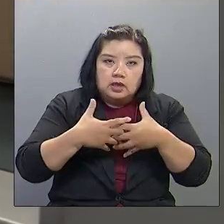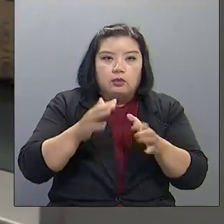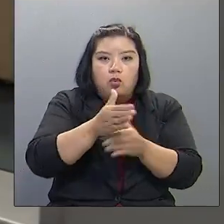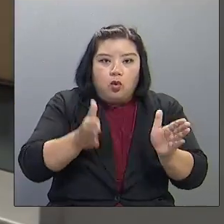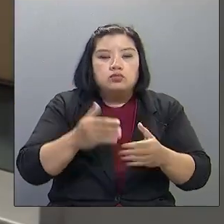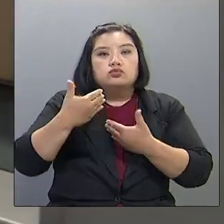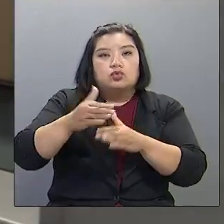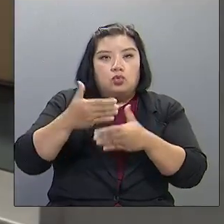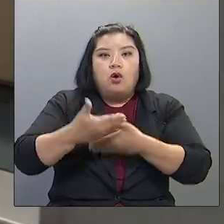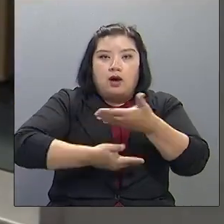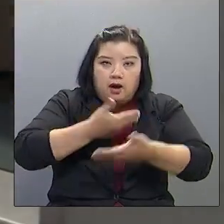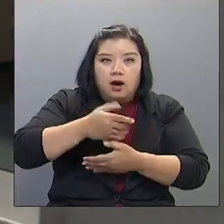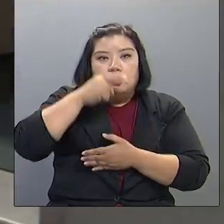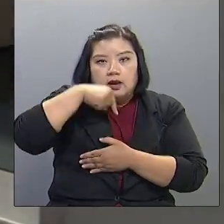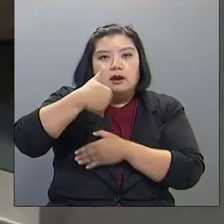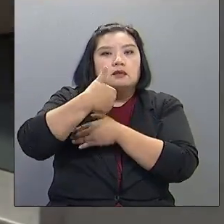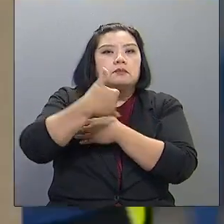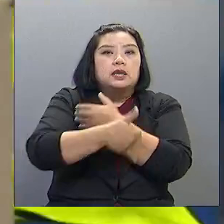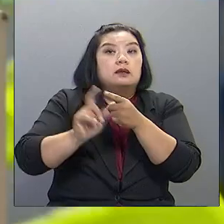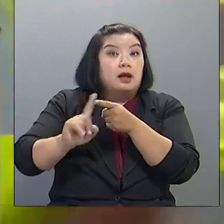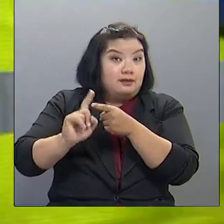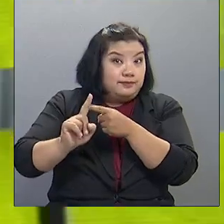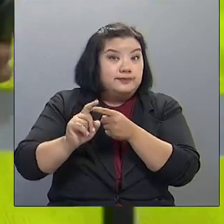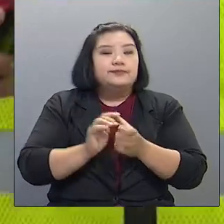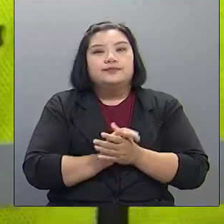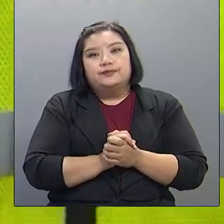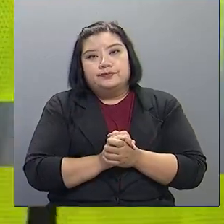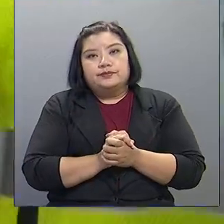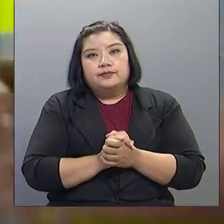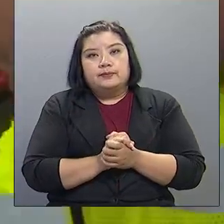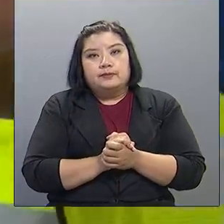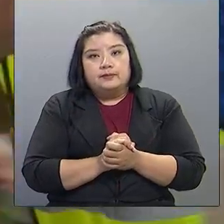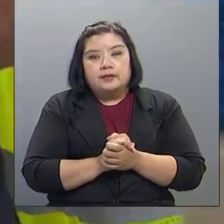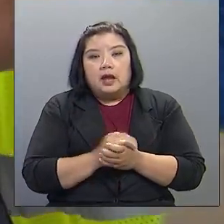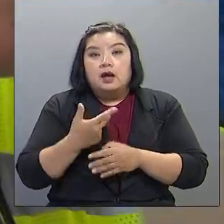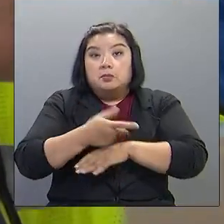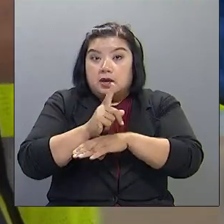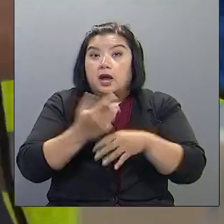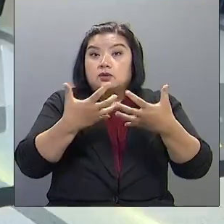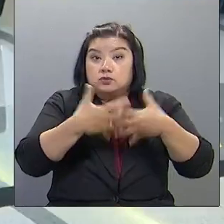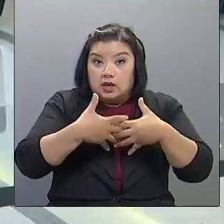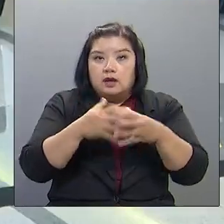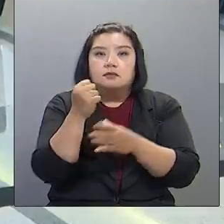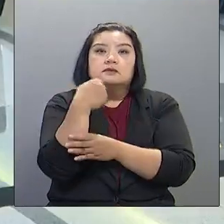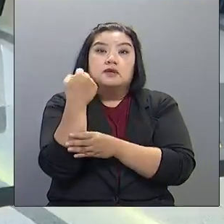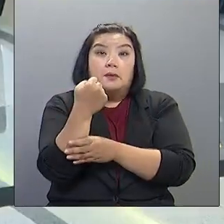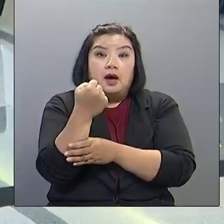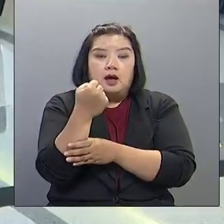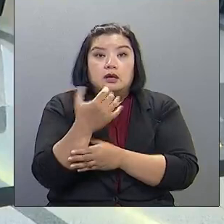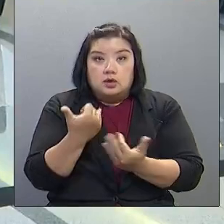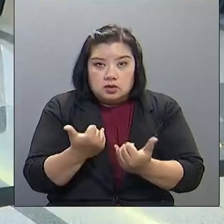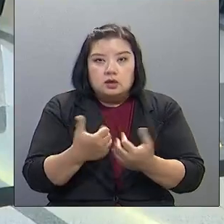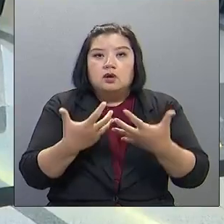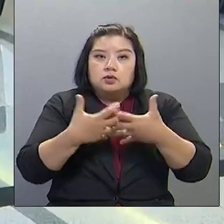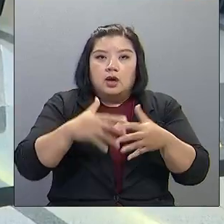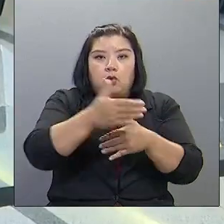การซื้อขายทั้งในและต่างประเทศค่ะประธานสภาอุตสาหกรรมแห่งประเทศไทยหรือว่าสอทอนะคะบอกว่าธุรกิจสิ่งพิมพ์บร